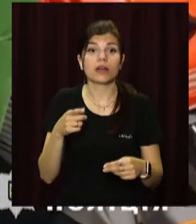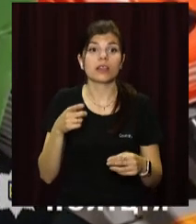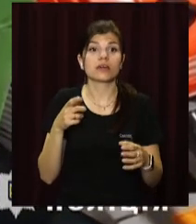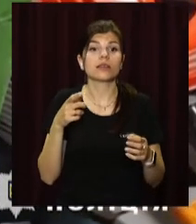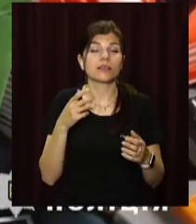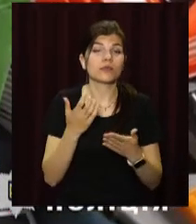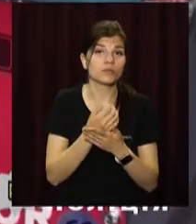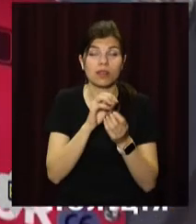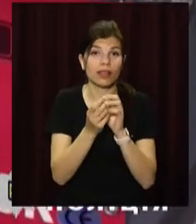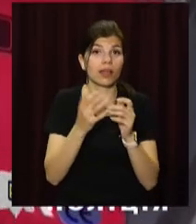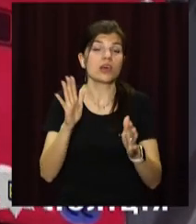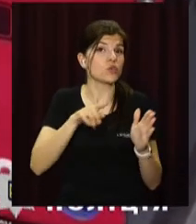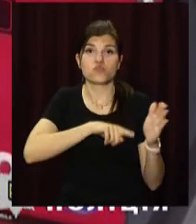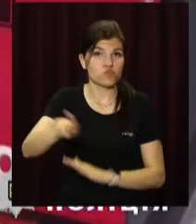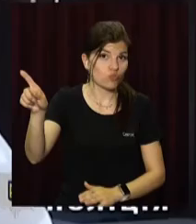втекли.